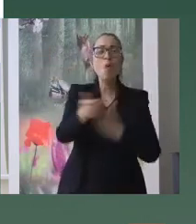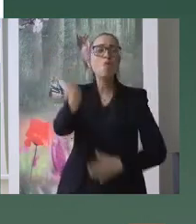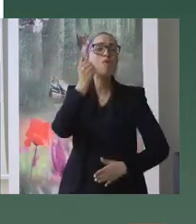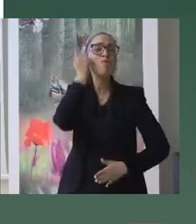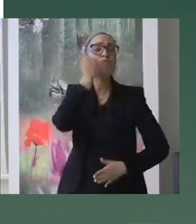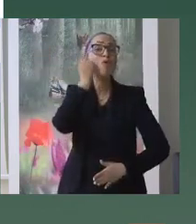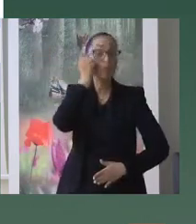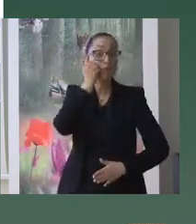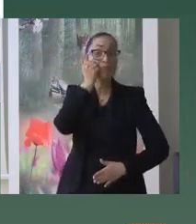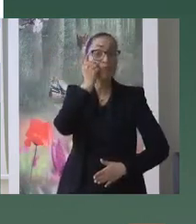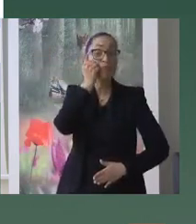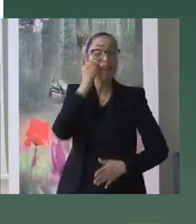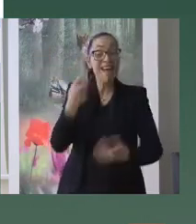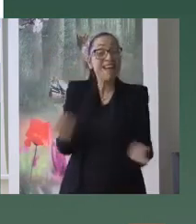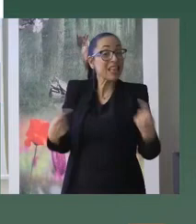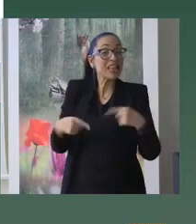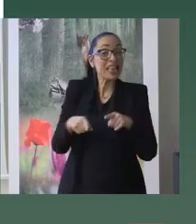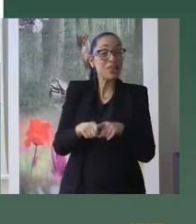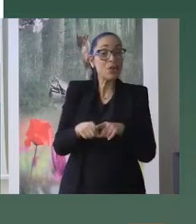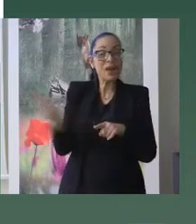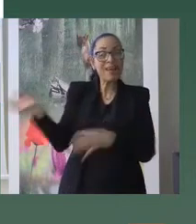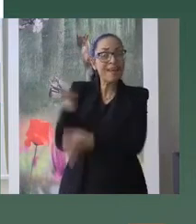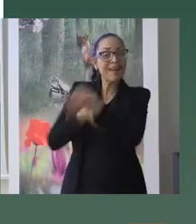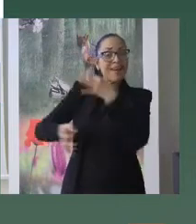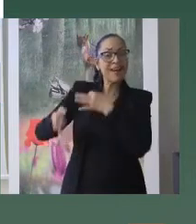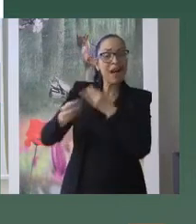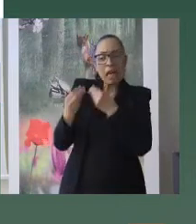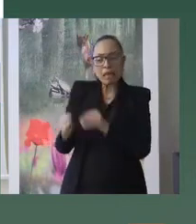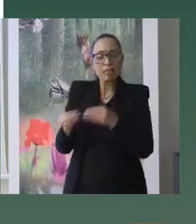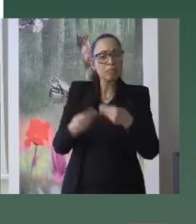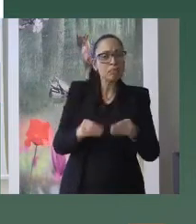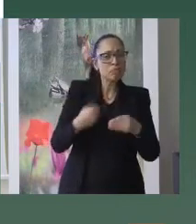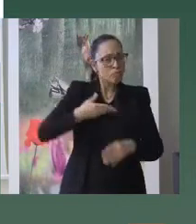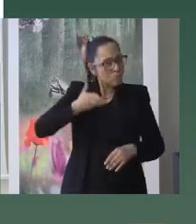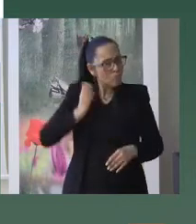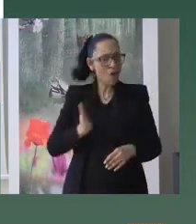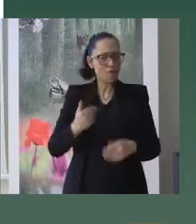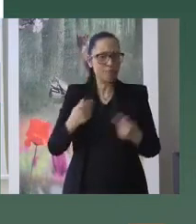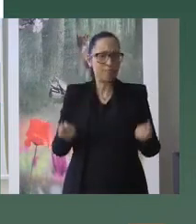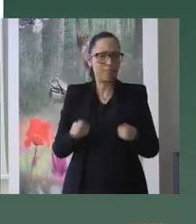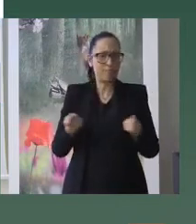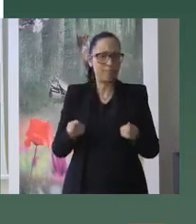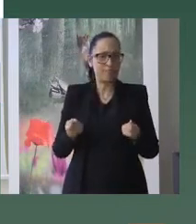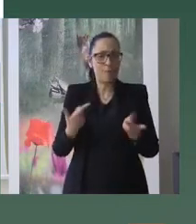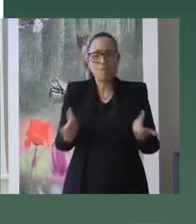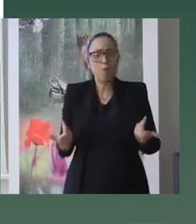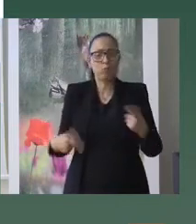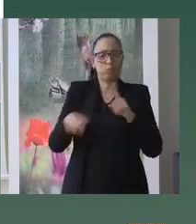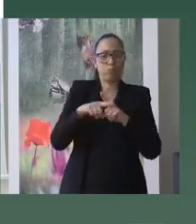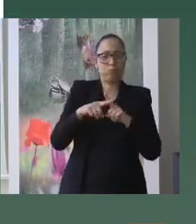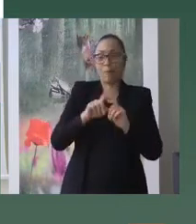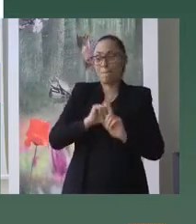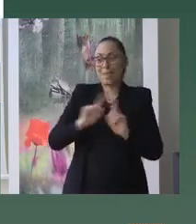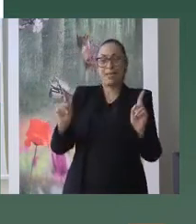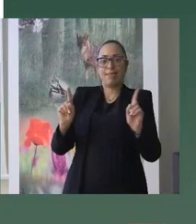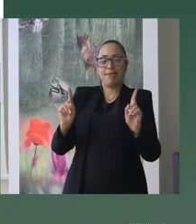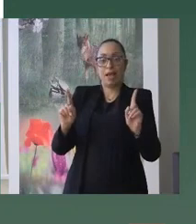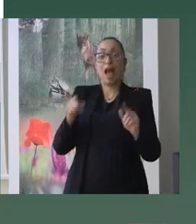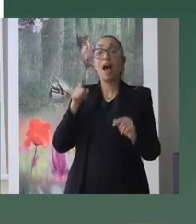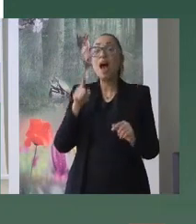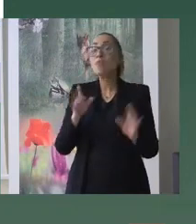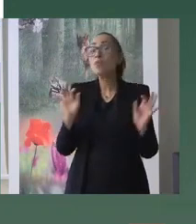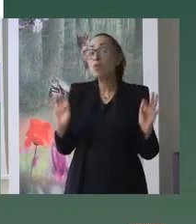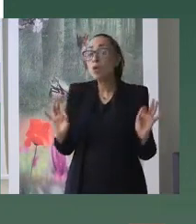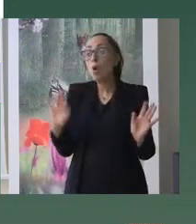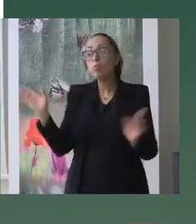Ναι. Ταυτόχρονα, μας είπατε και όλες τις λύσεις που μπορούν να προσφερθούν για να μην είναι. Αυτό είναι